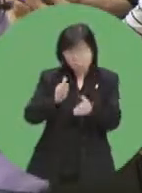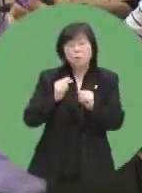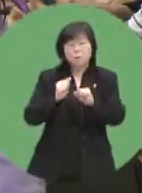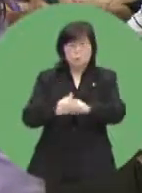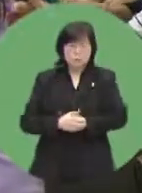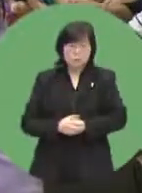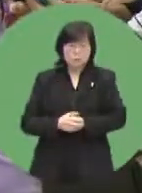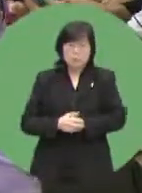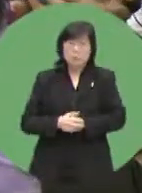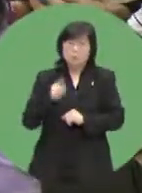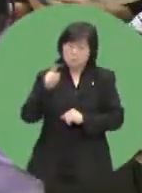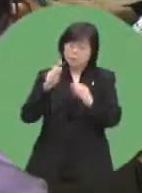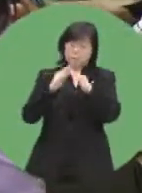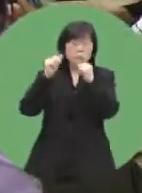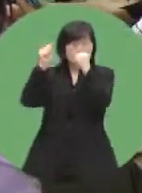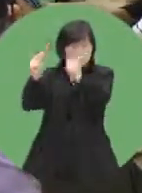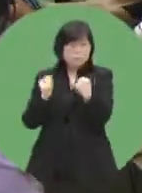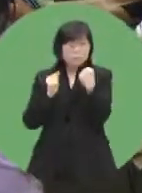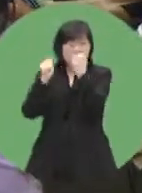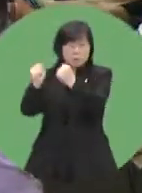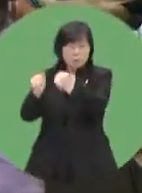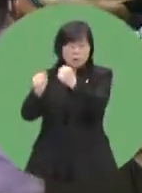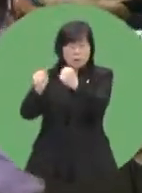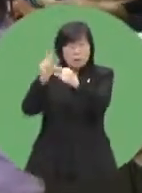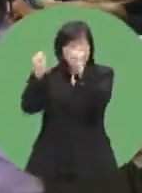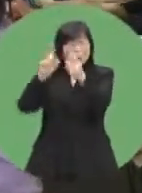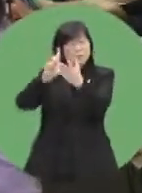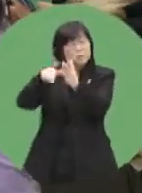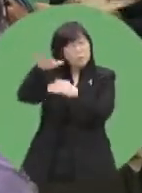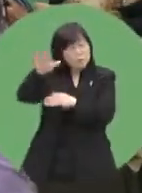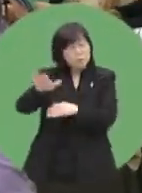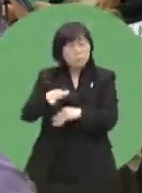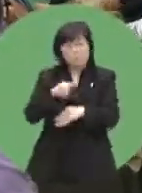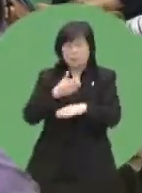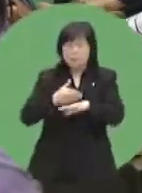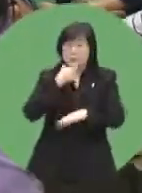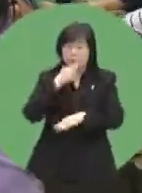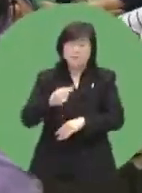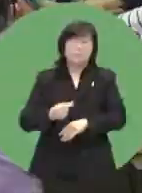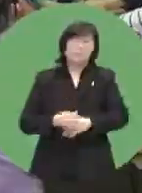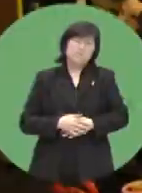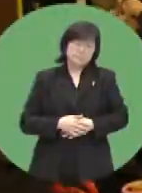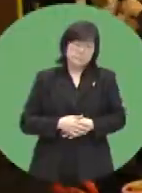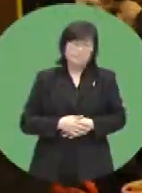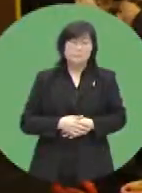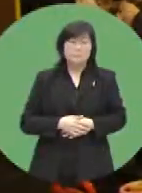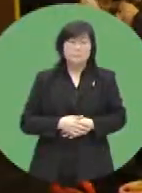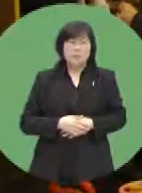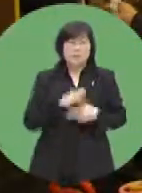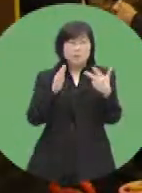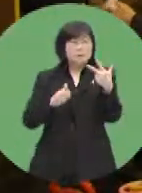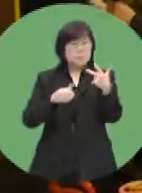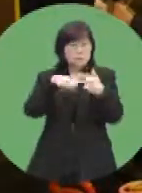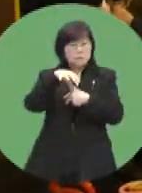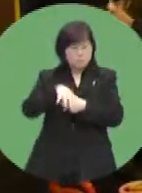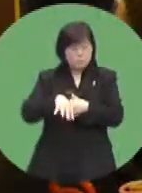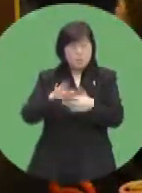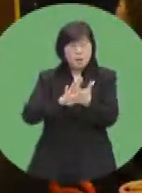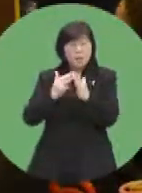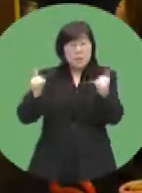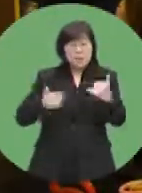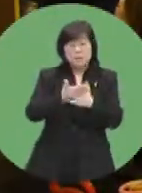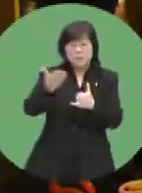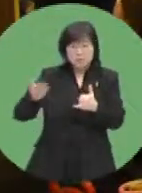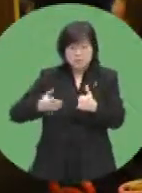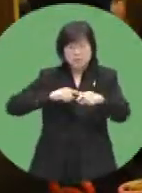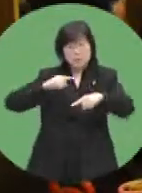けど、こういう外で遊べる機会があるのは本当にありがたいです。はい、 この施設は広く県民の方